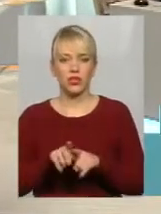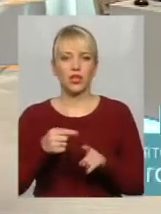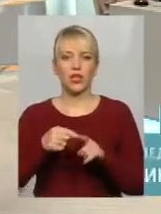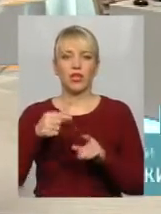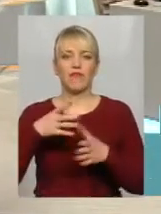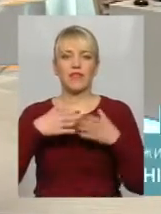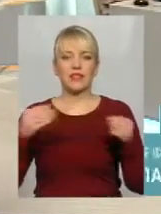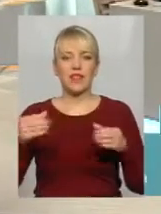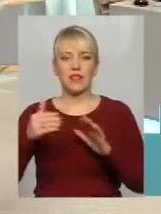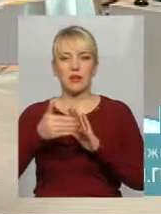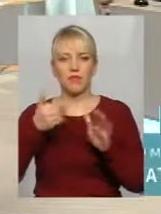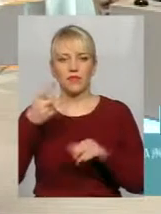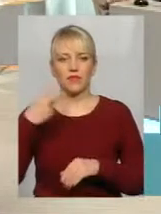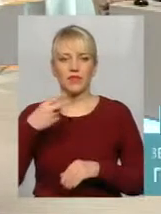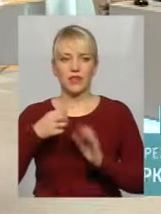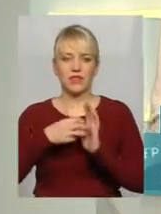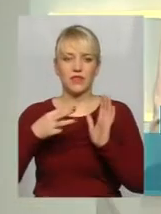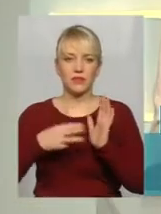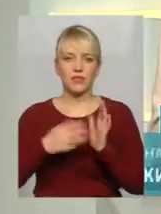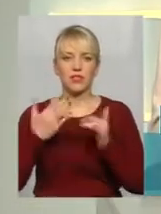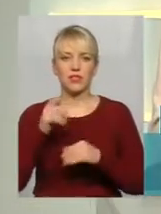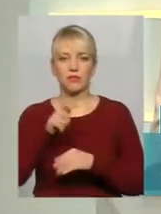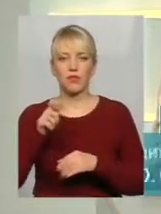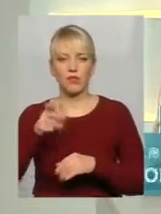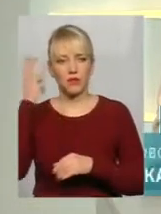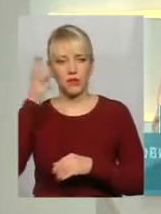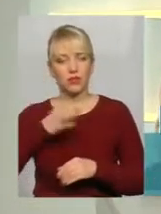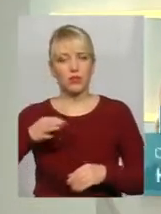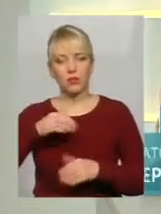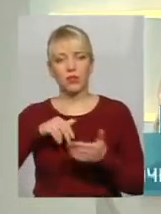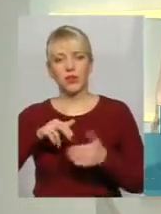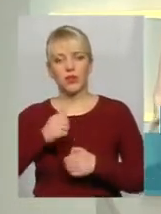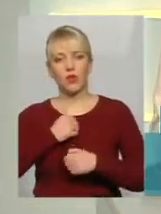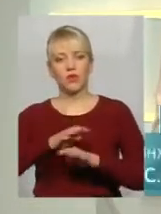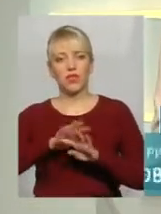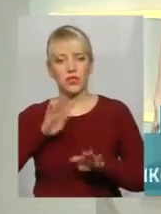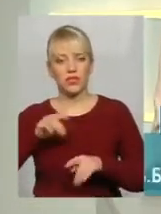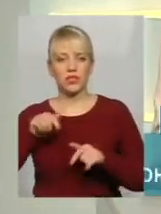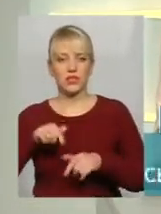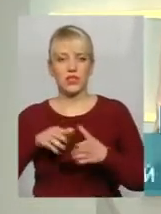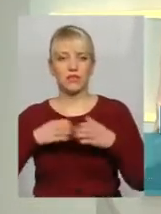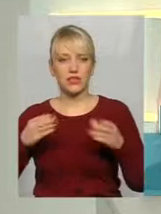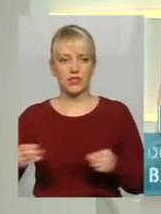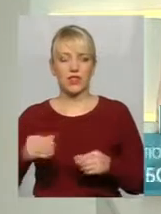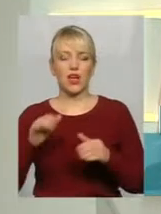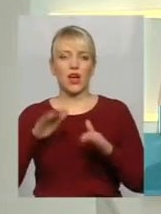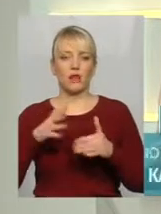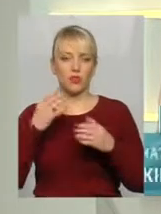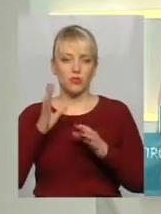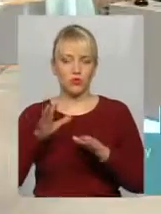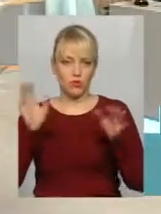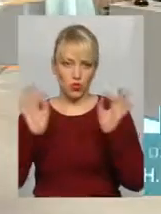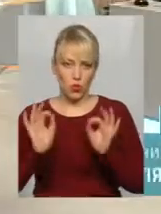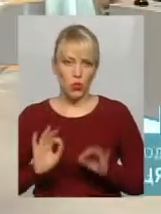весняний призов 2018, скільки мешканців Хмельницької області піде до війська цієї весни, потім ще буде звичайна осінь,